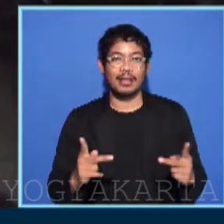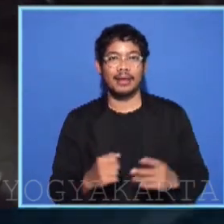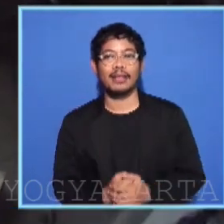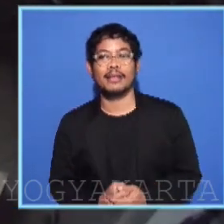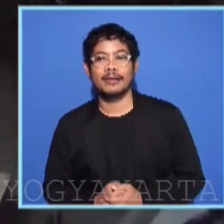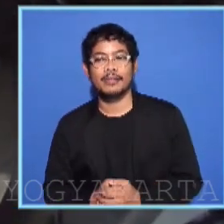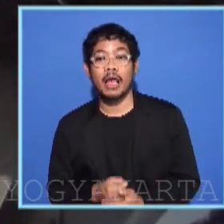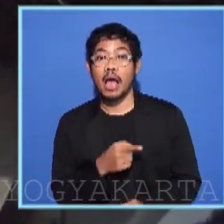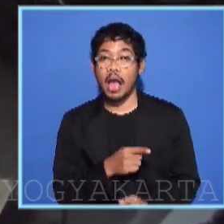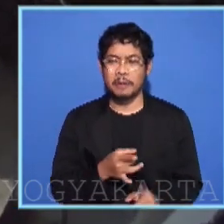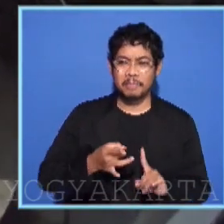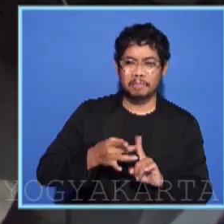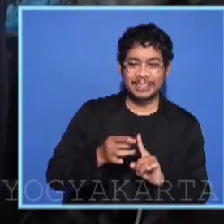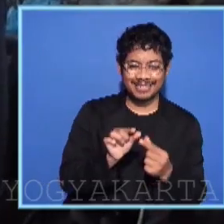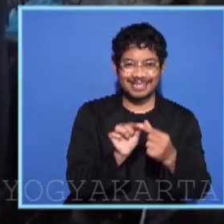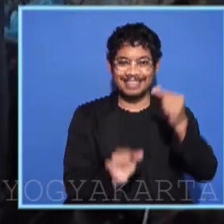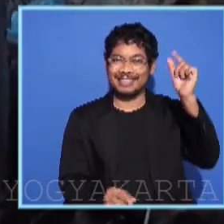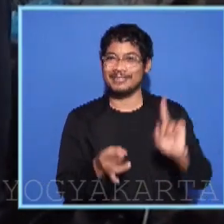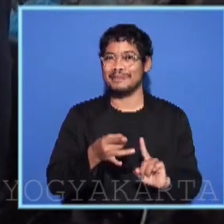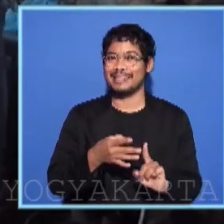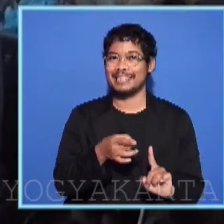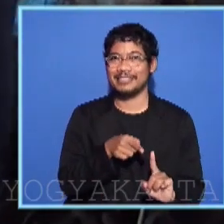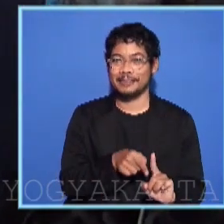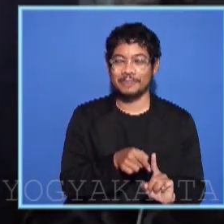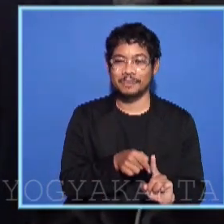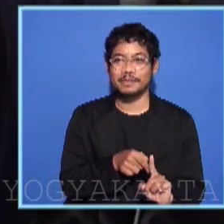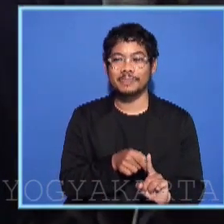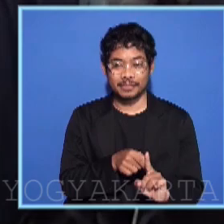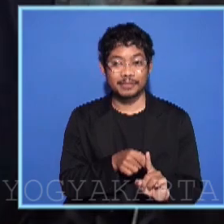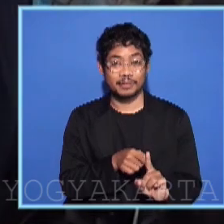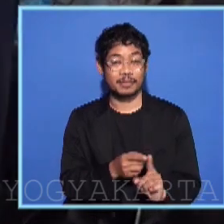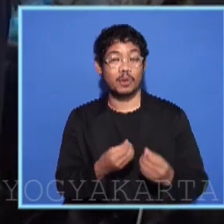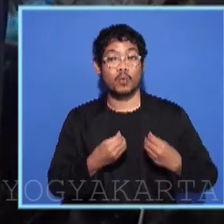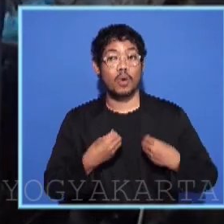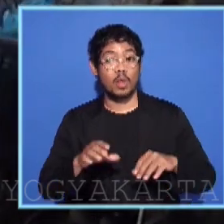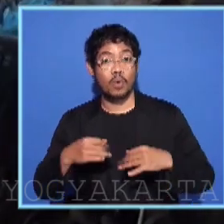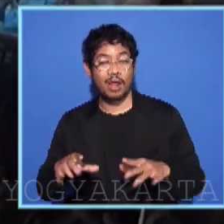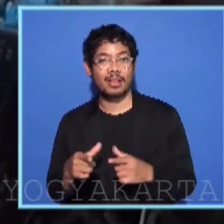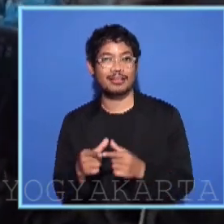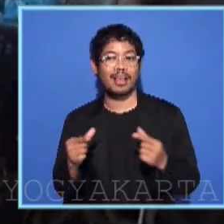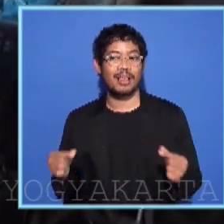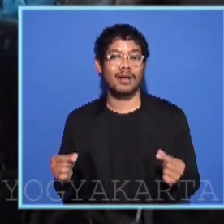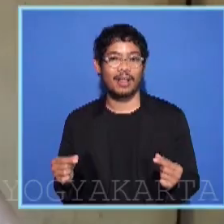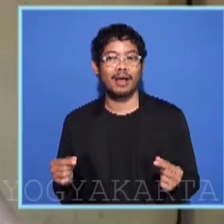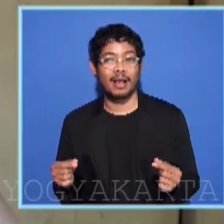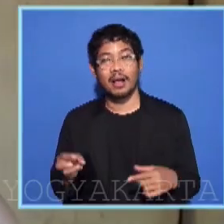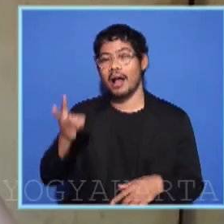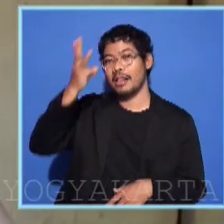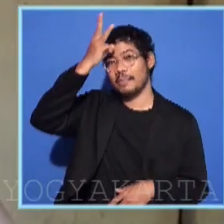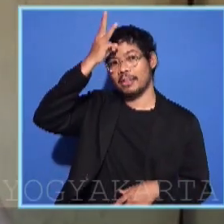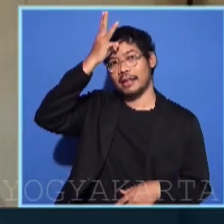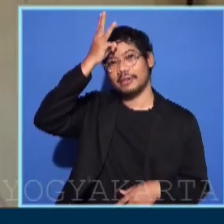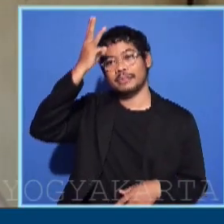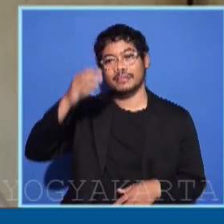P besi saking Kajar Jawi sumat Lan Kalimantan